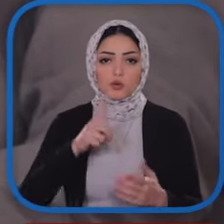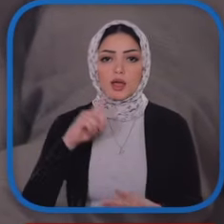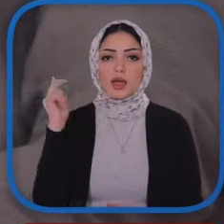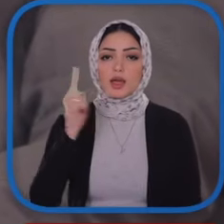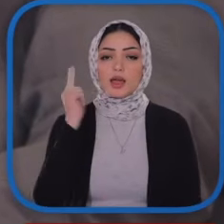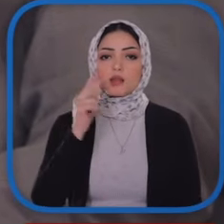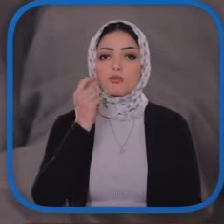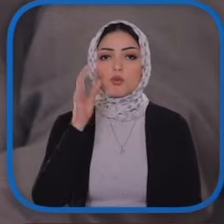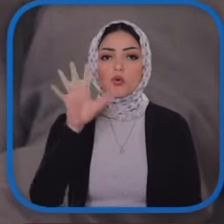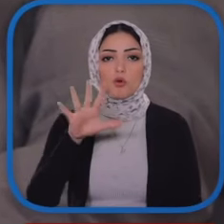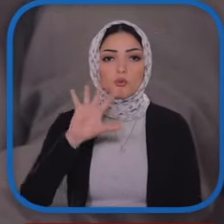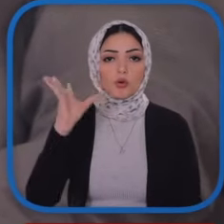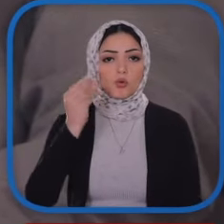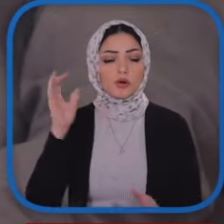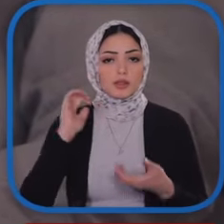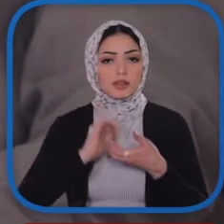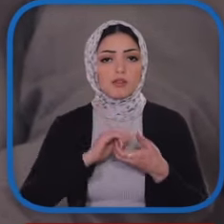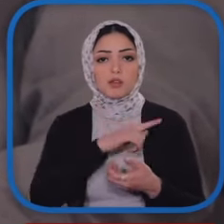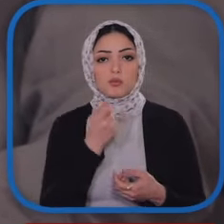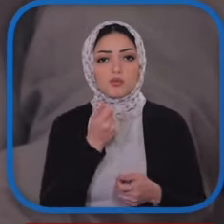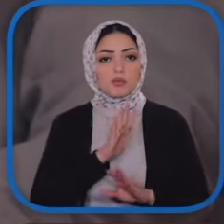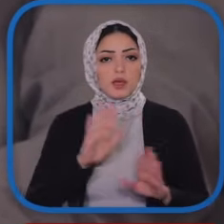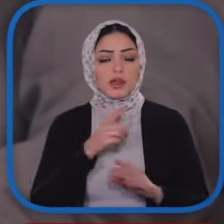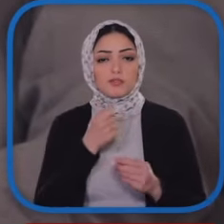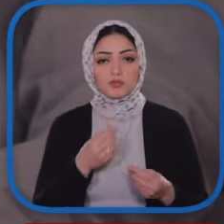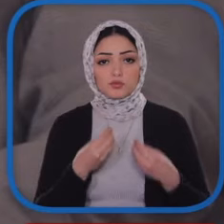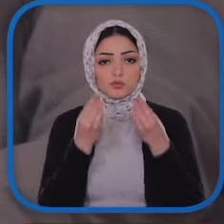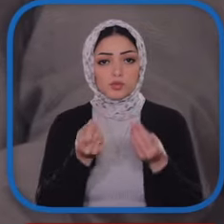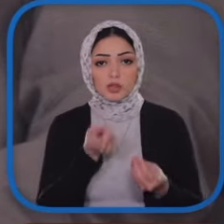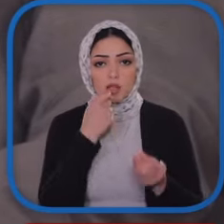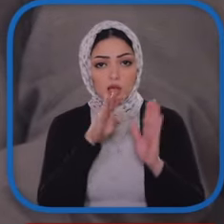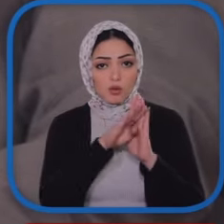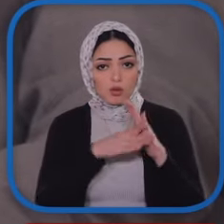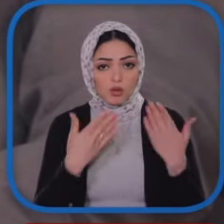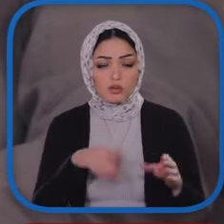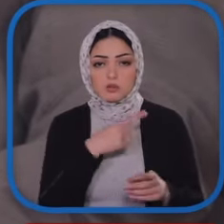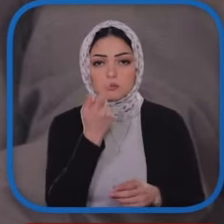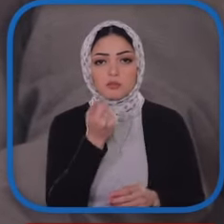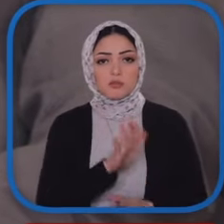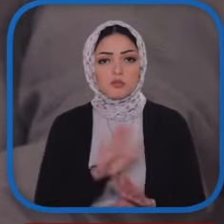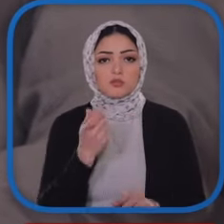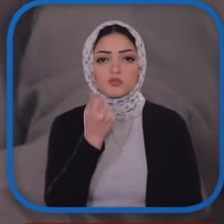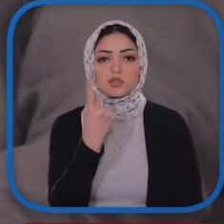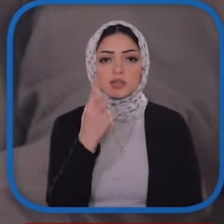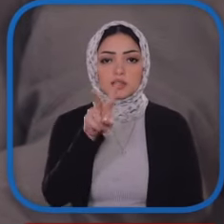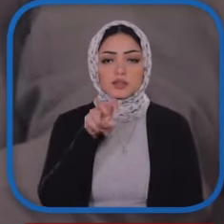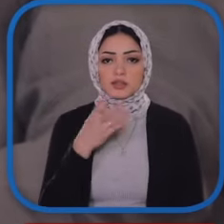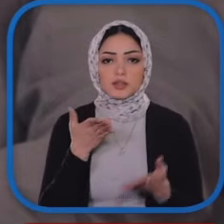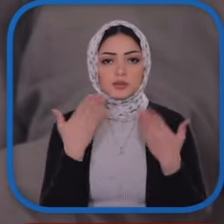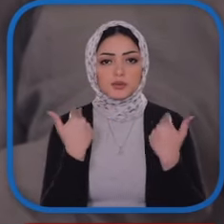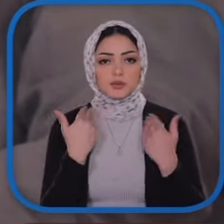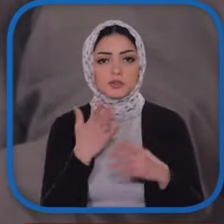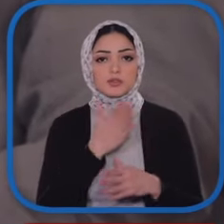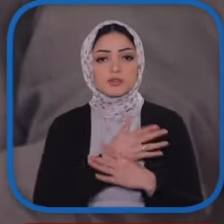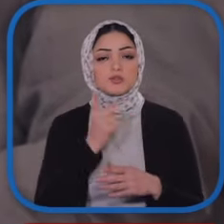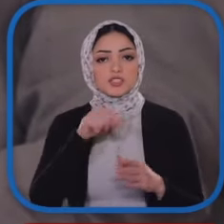العالمية بنسبة أمان كبيرة جداً بطريقة مجانية. بيتم متابعة المريض حتى الخامل الذي لا يتلقى العلاج،